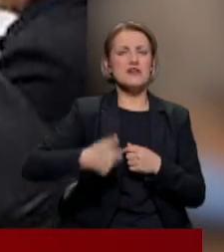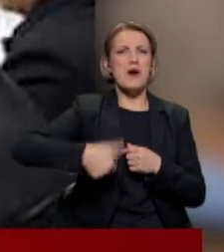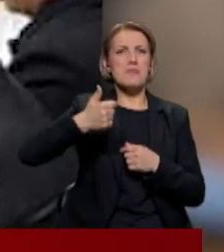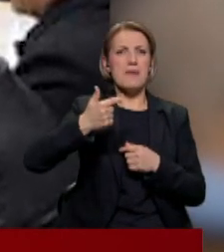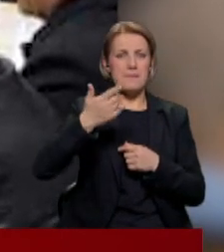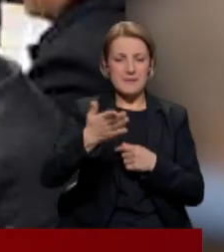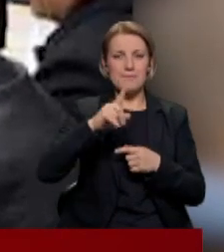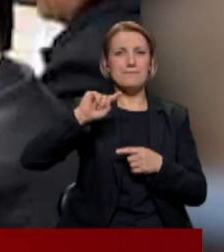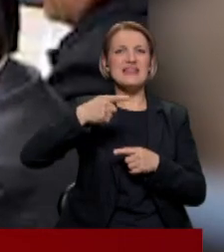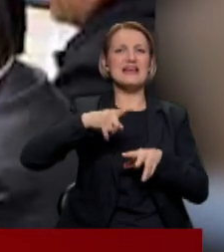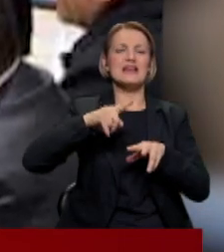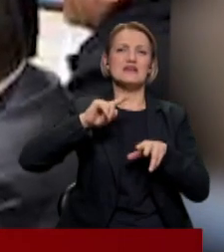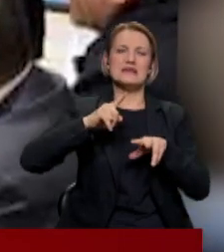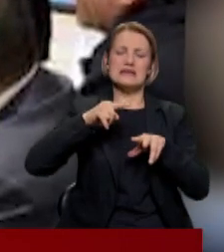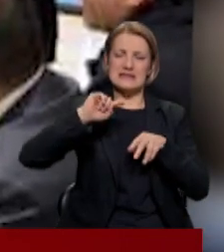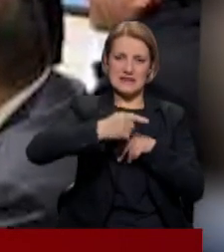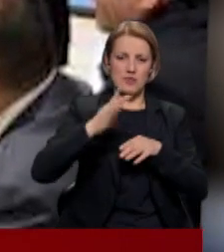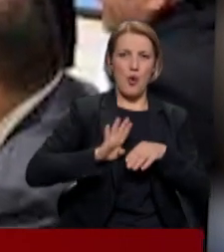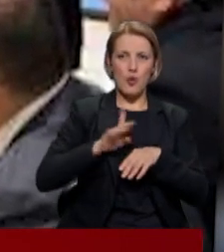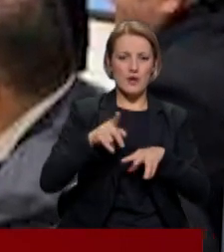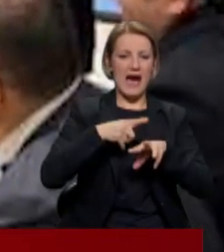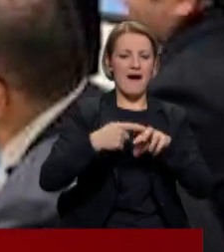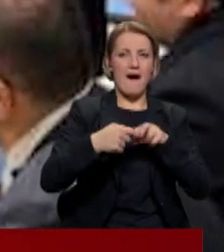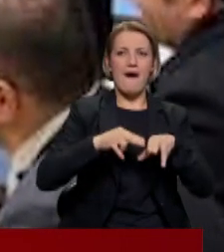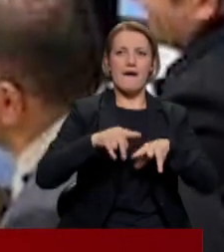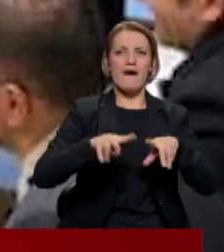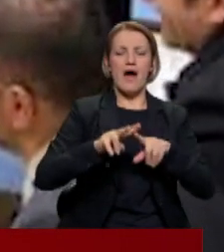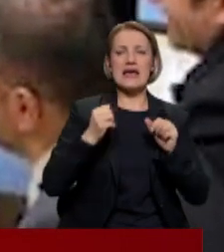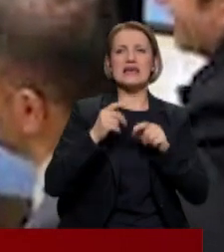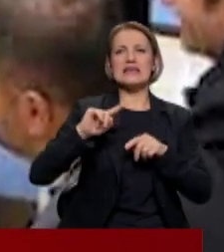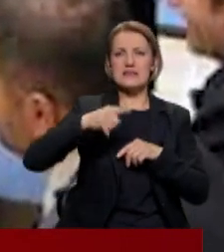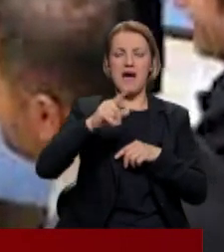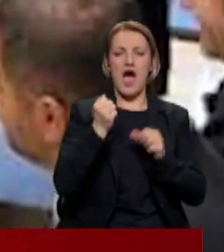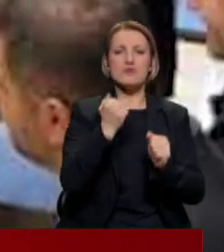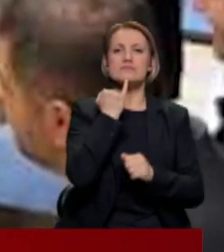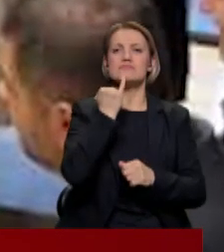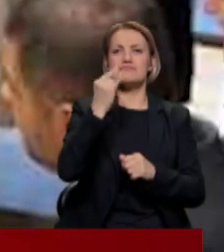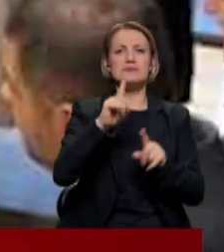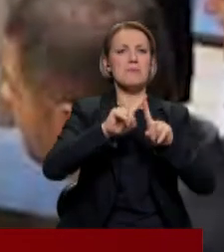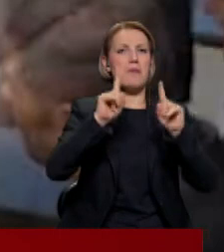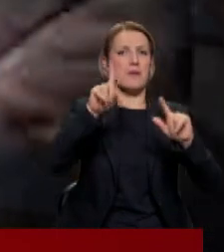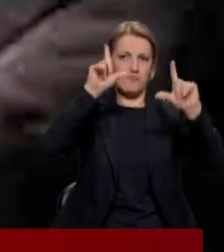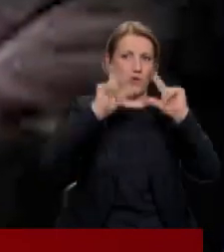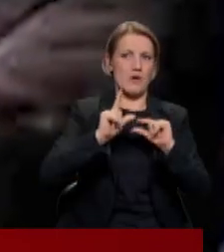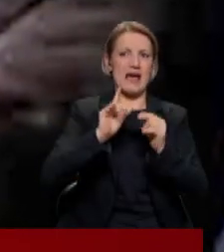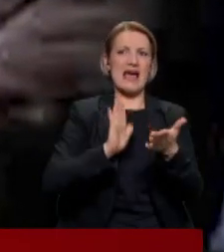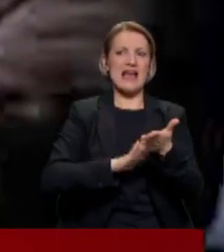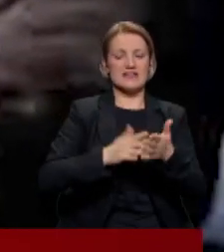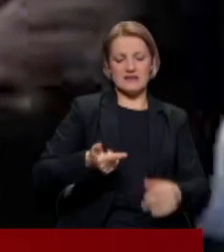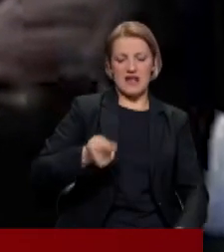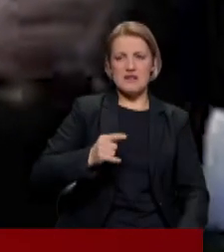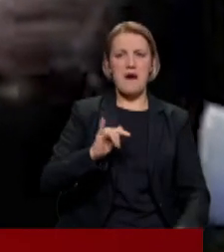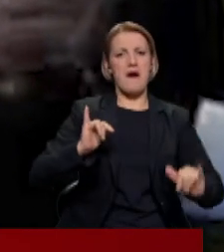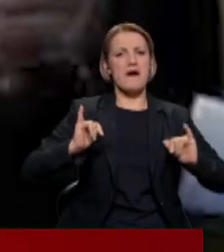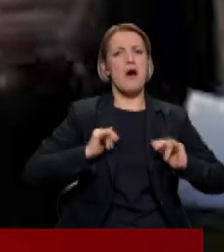Başbakan Binali Yıldırım'ın oğlu Erkam Yıldırım'ın Erzurum ziyareti sırasında bir mağazada çekildi bu kare. Elinde tesbihi ve